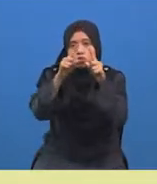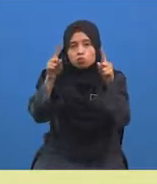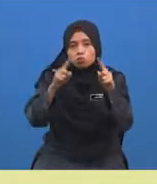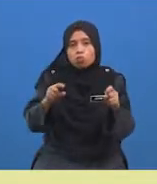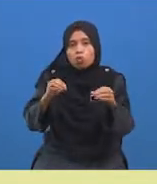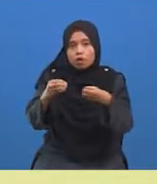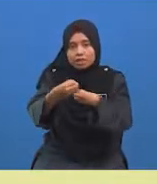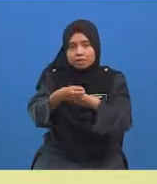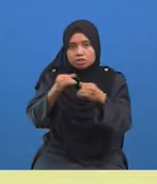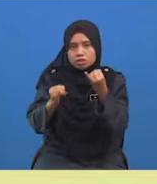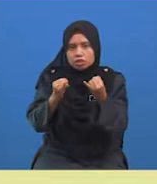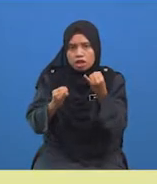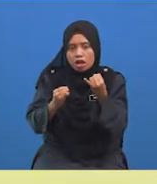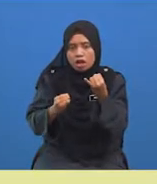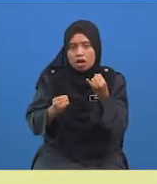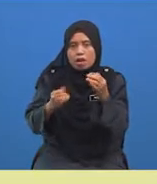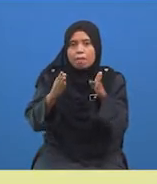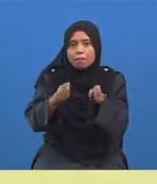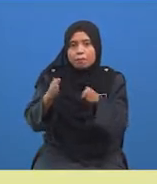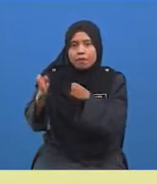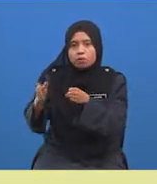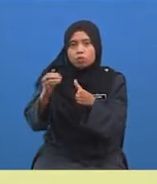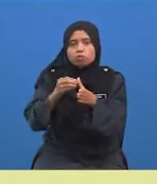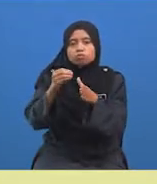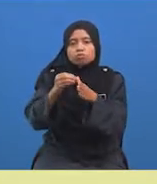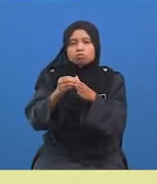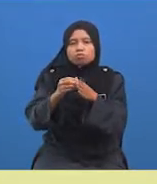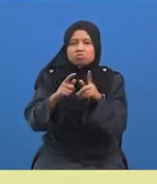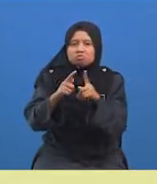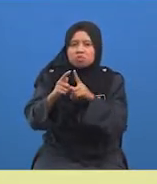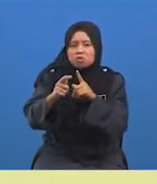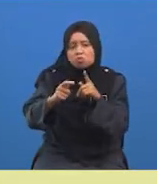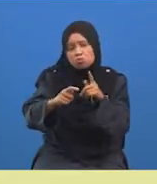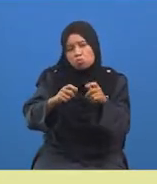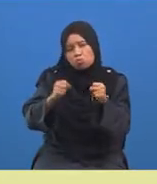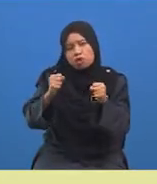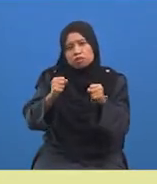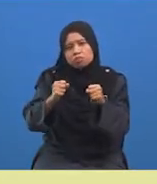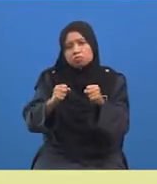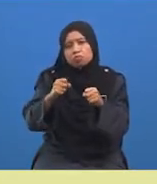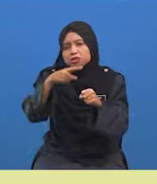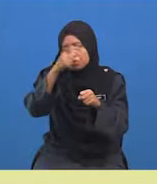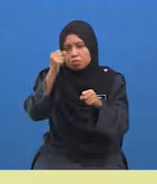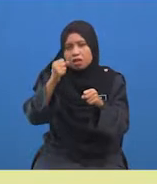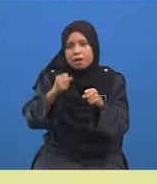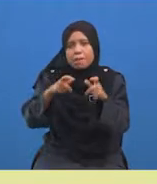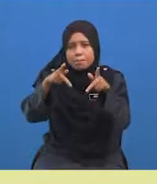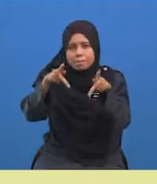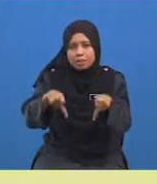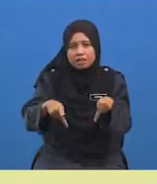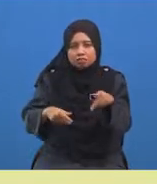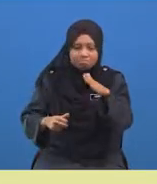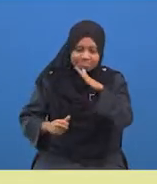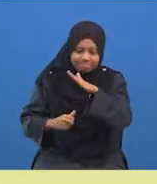organisasi. Jika struktur organisasi terlalu rigid atau pihak pengurusan terlalu tegas akan menyebabkan pekerja mudah